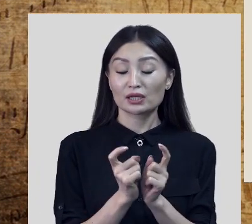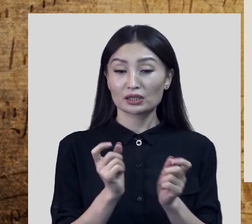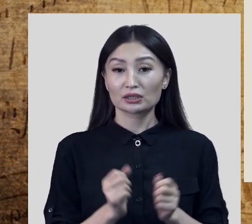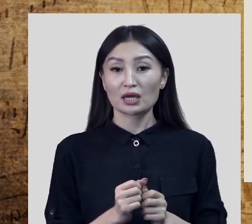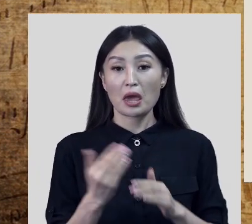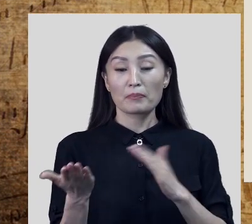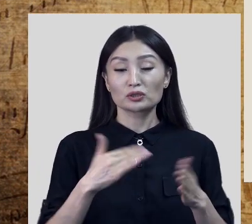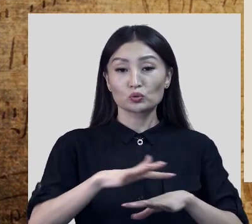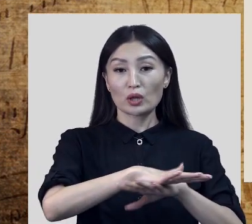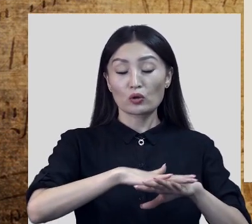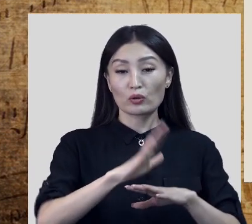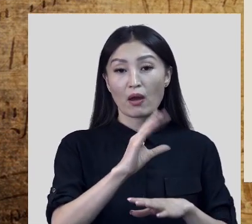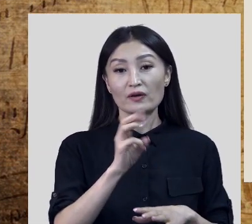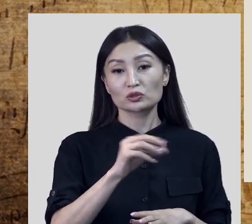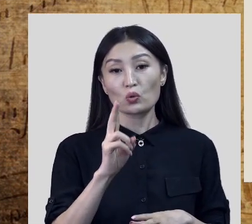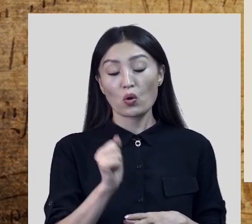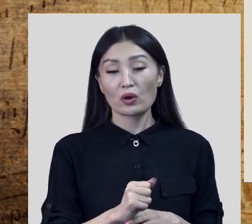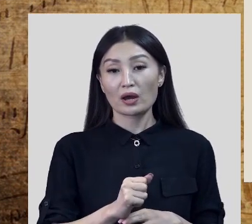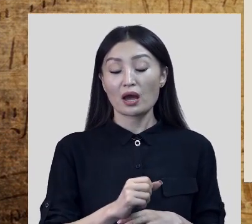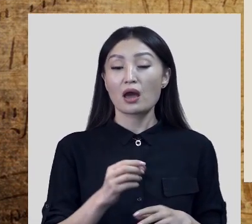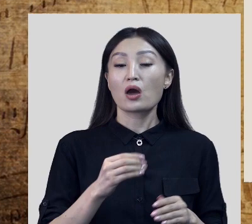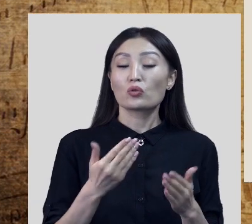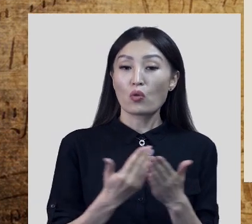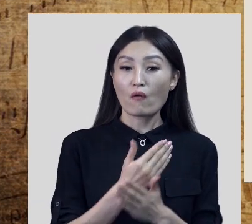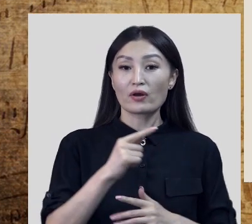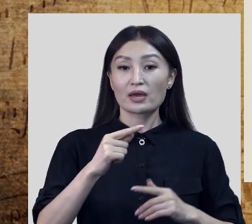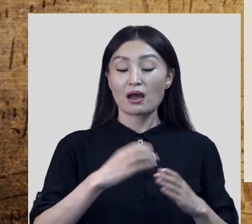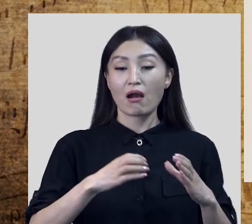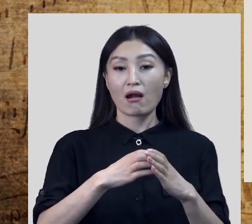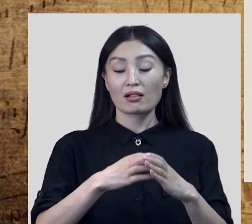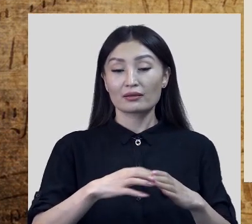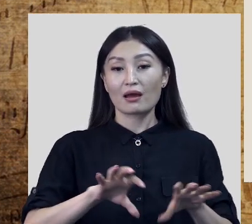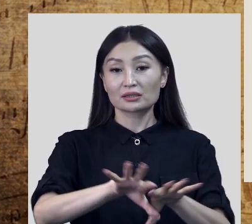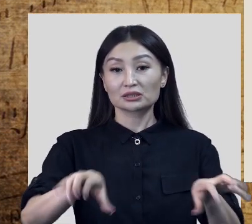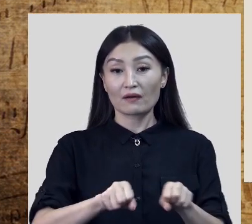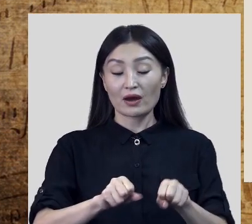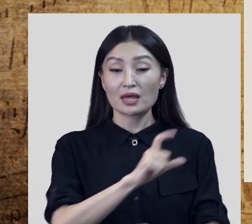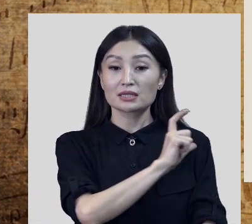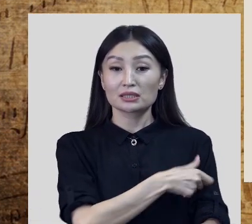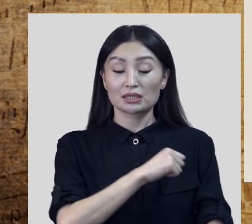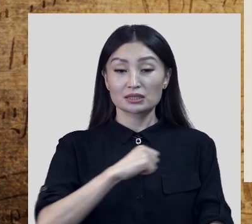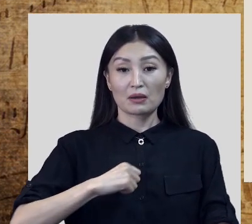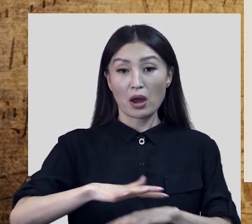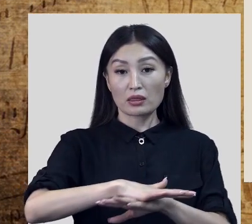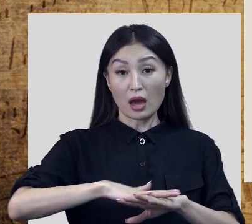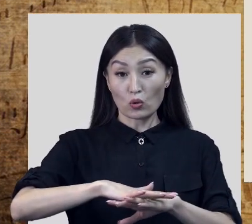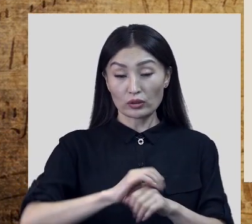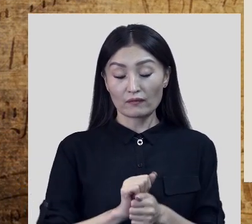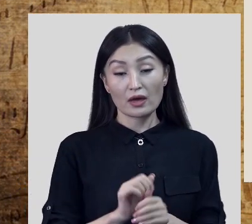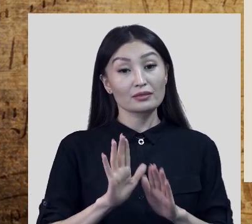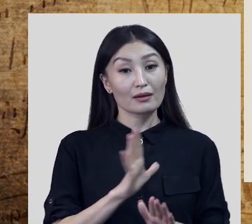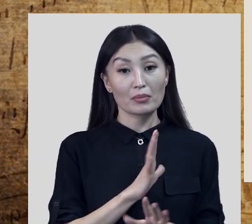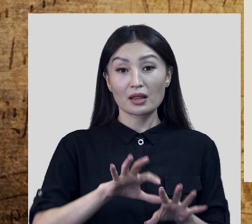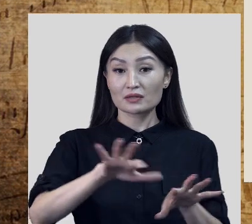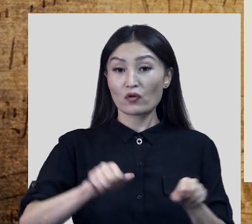народами востока нередко осуществляли новые колониальные охват и силами самих народов колонии так